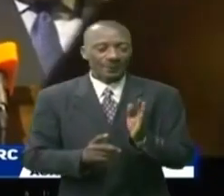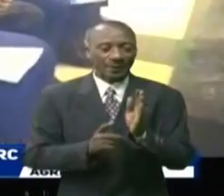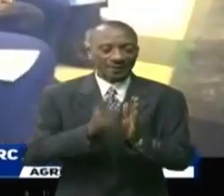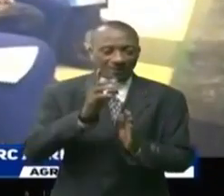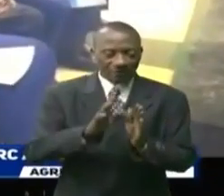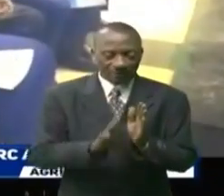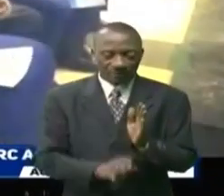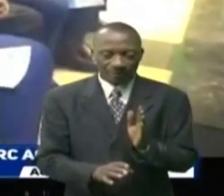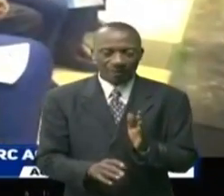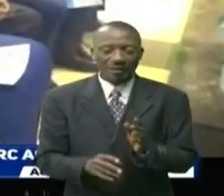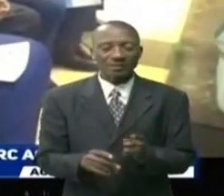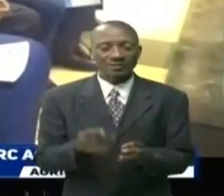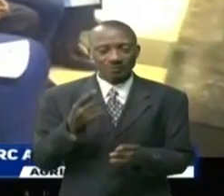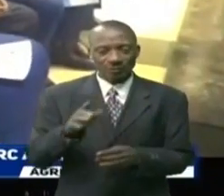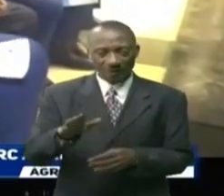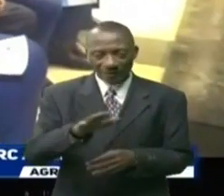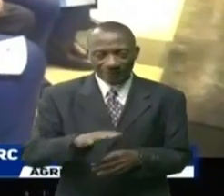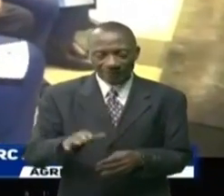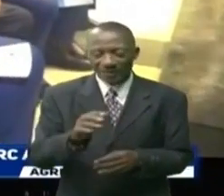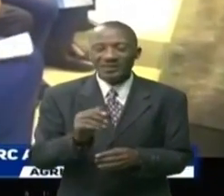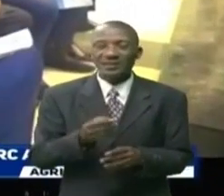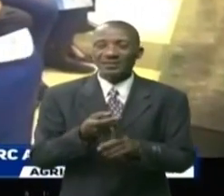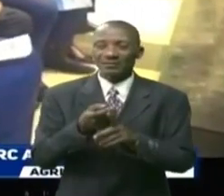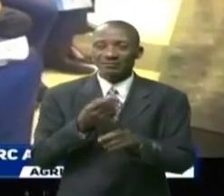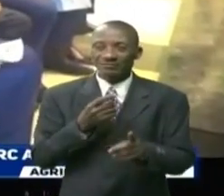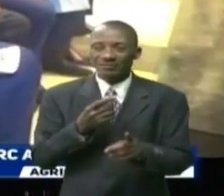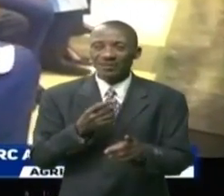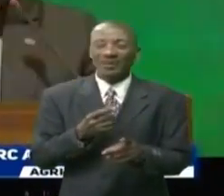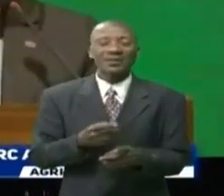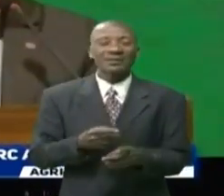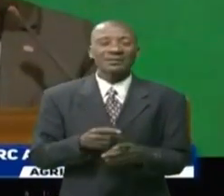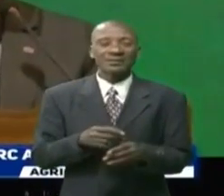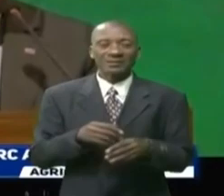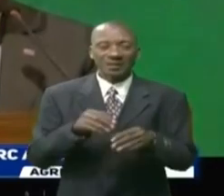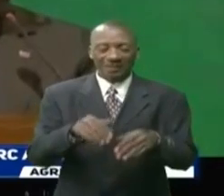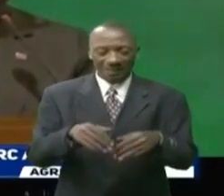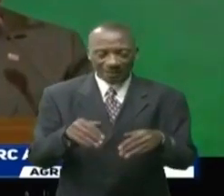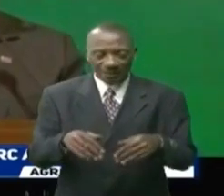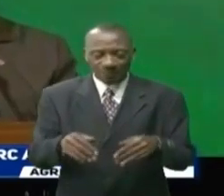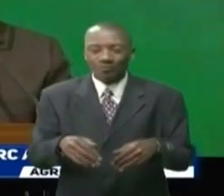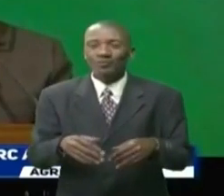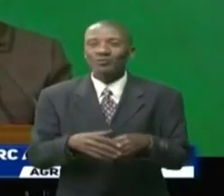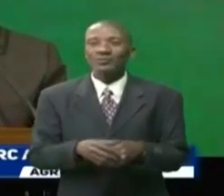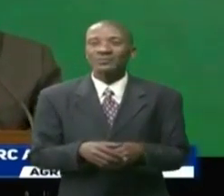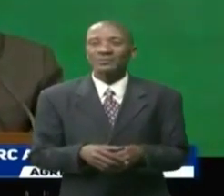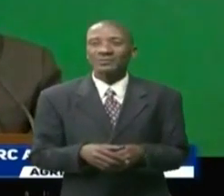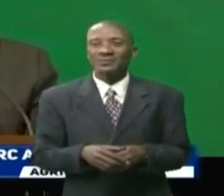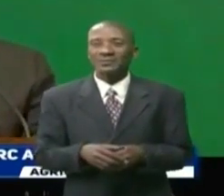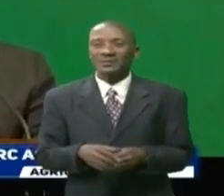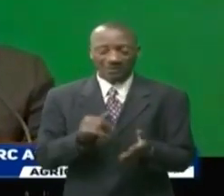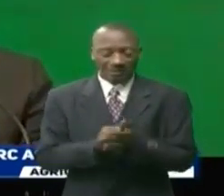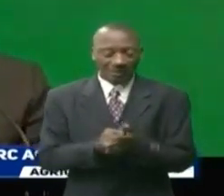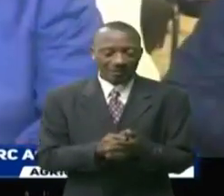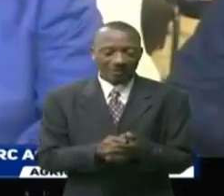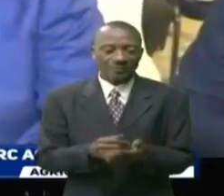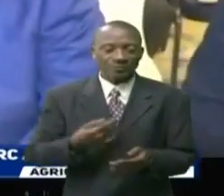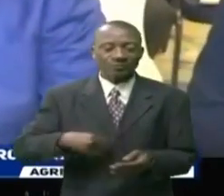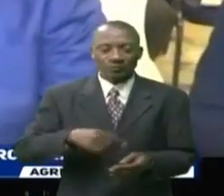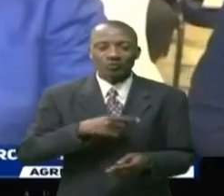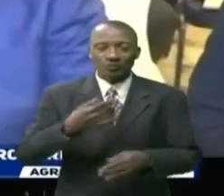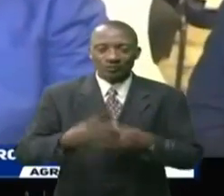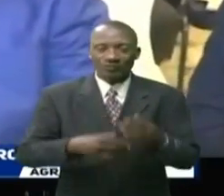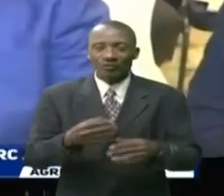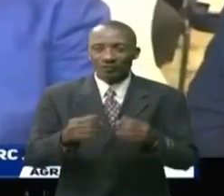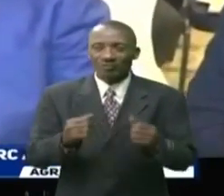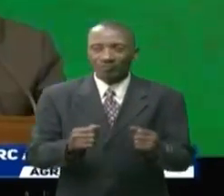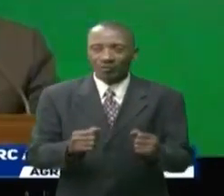durable est en parfaite cohérence avec nos objectifs. En augmentant la productivité de notre secteur agricole, nous diminuons les besoins